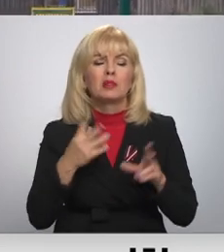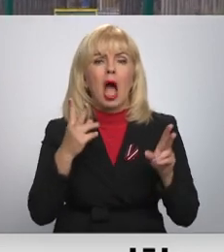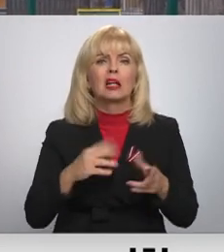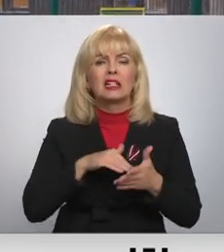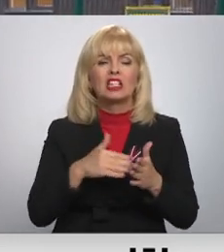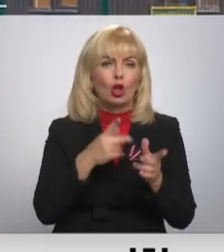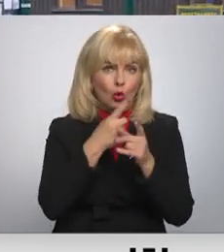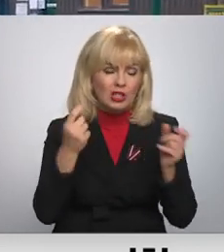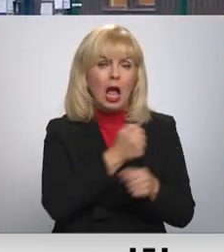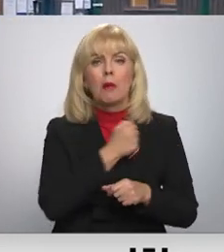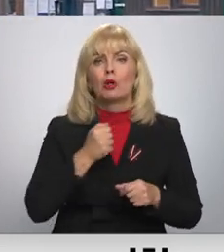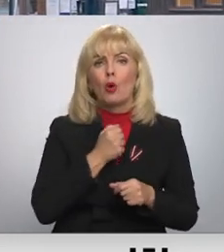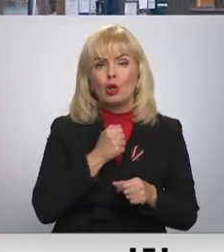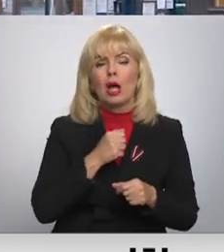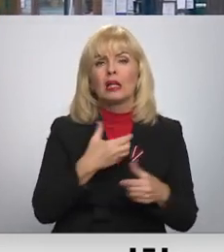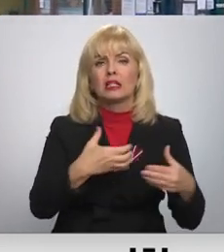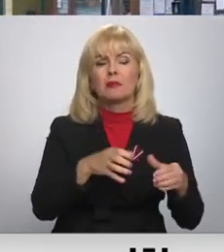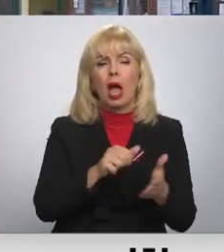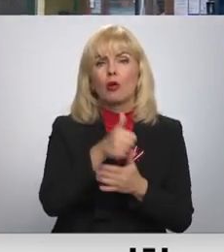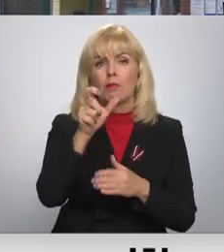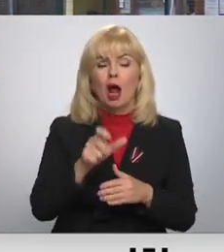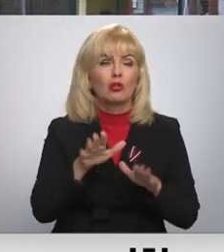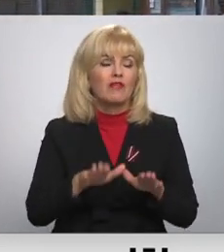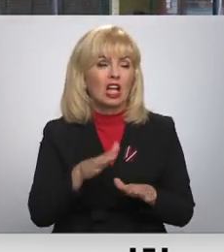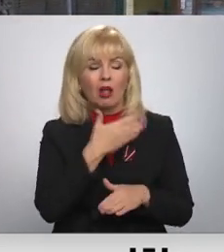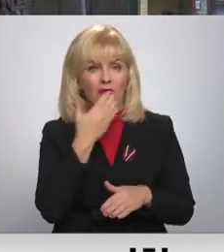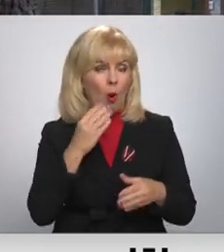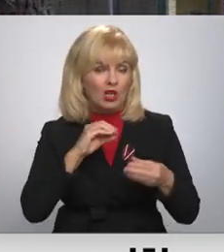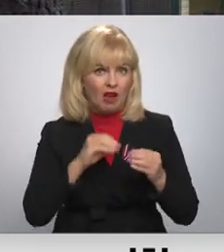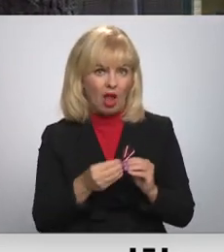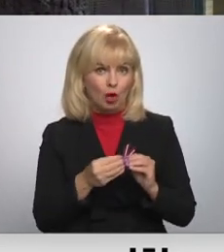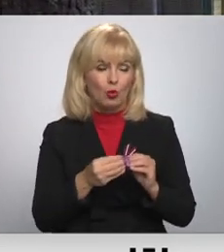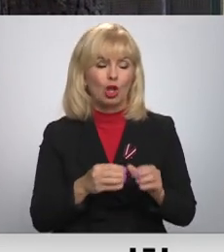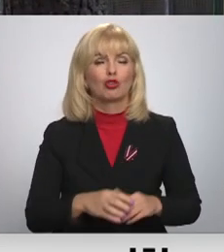bruņoto spēku pārstāvjus vietējie nav manījuši. Dinija Ļaļava, Māris Justs, RTV.